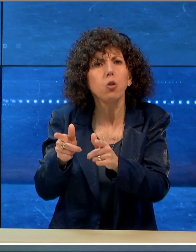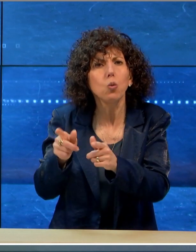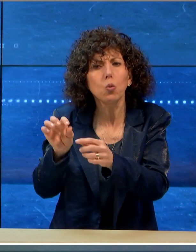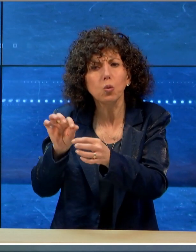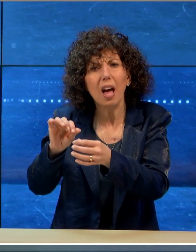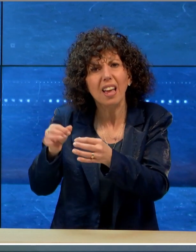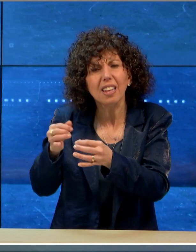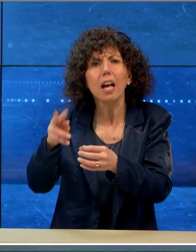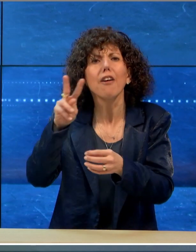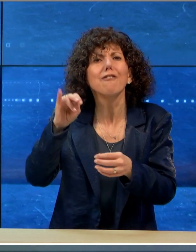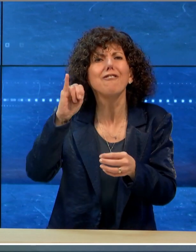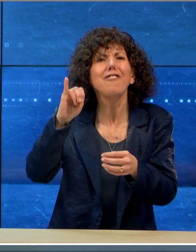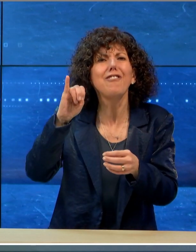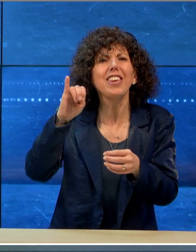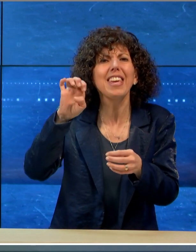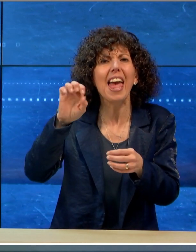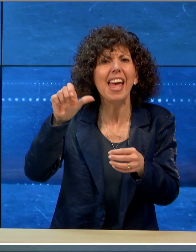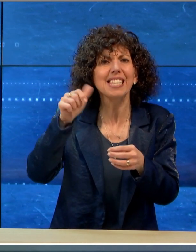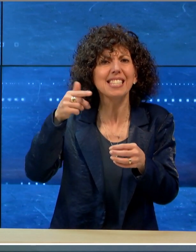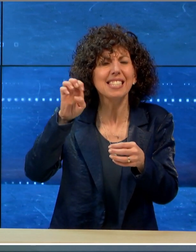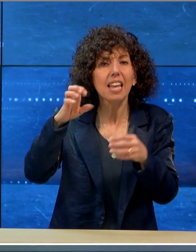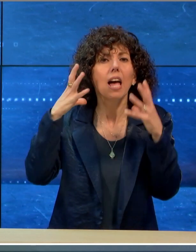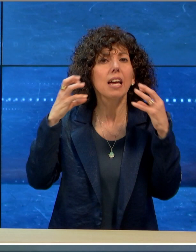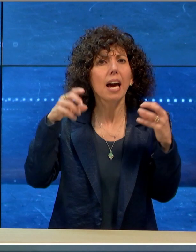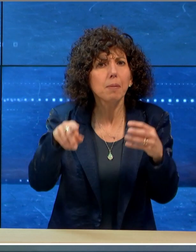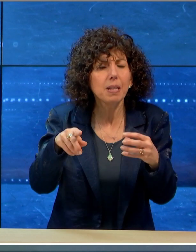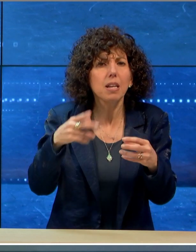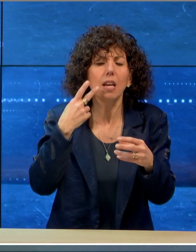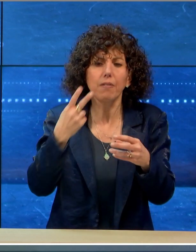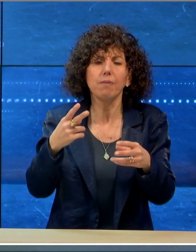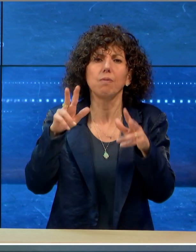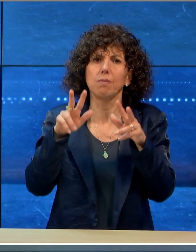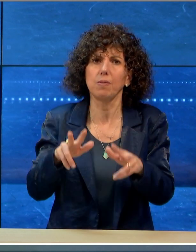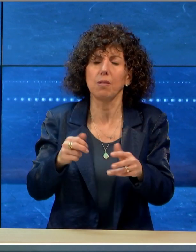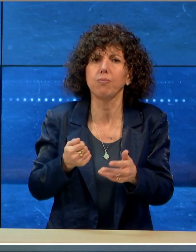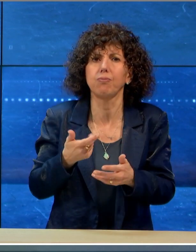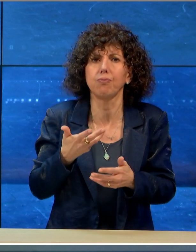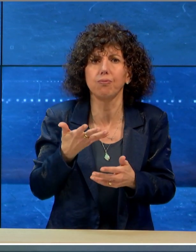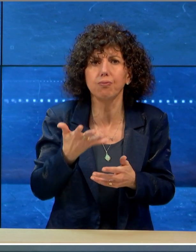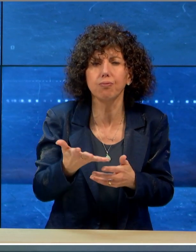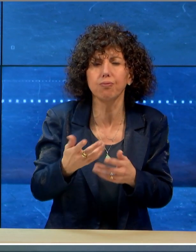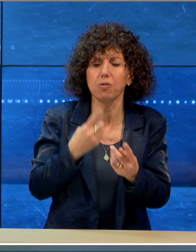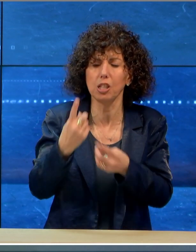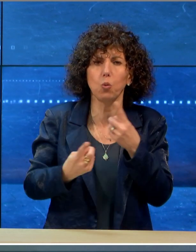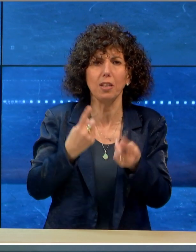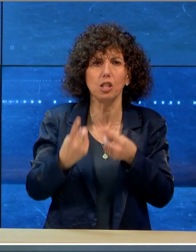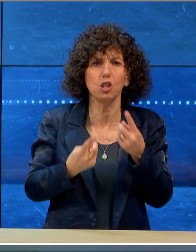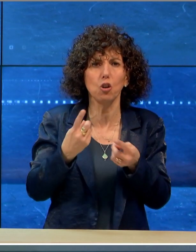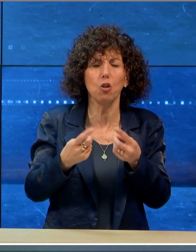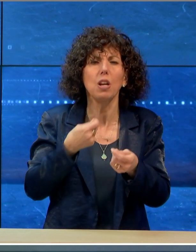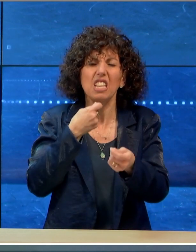a Vieste dove i carabinieri avrebbero verificato numerosissimi episodi